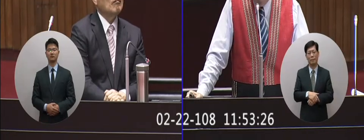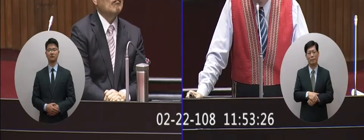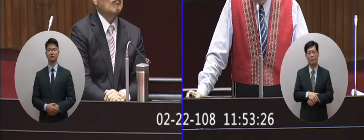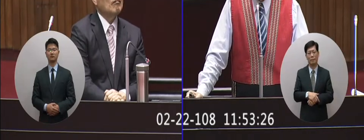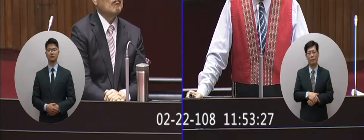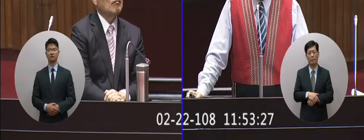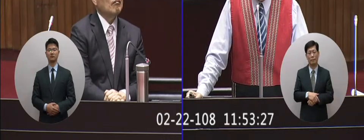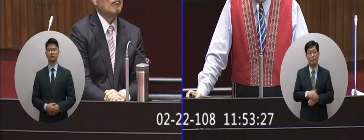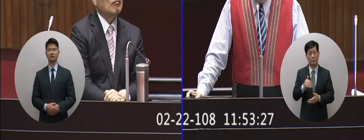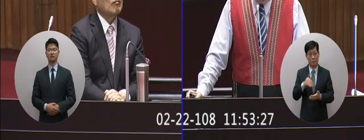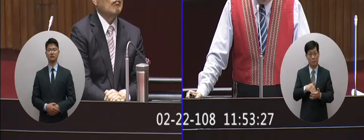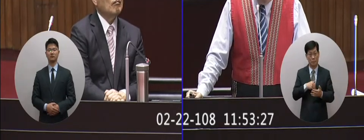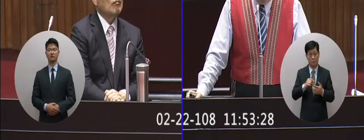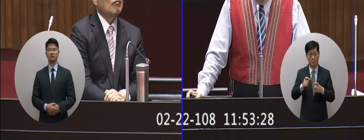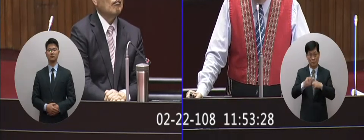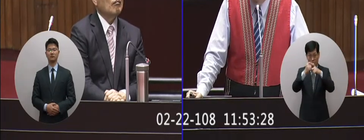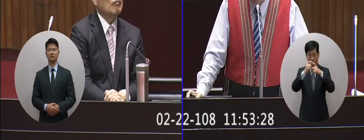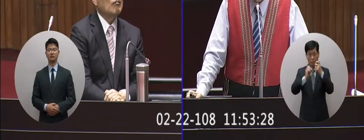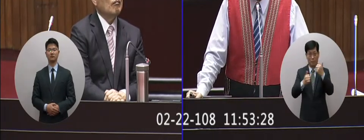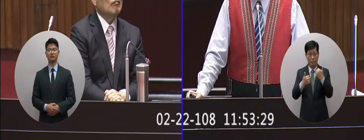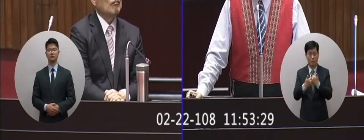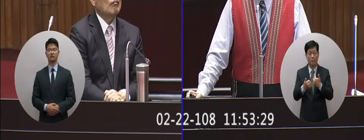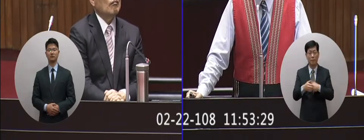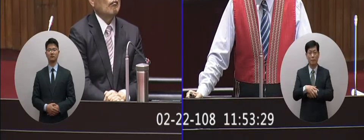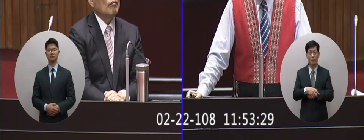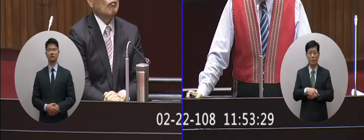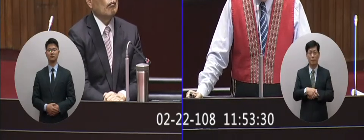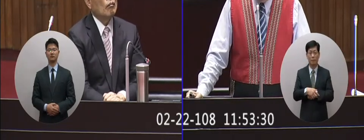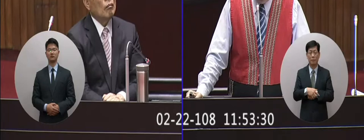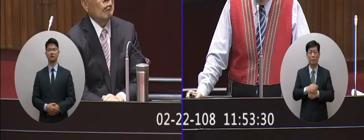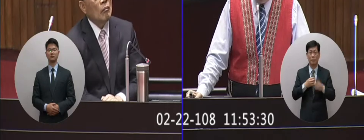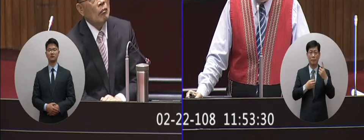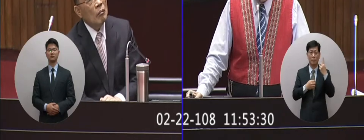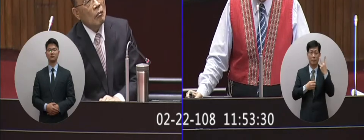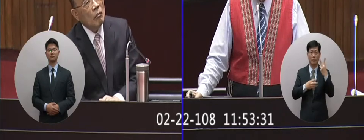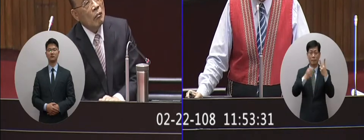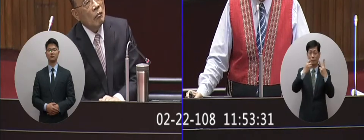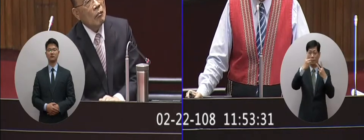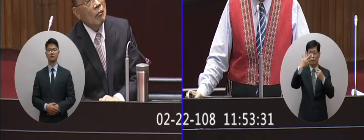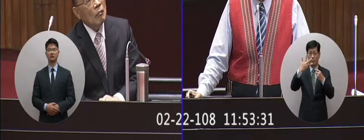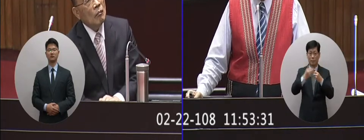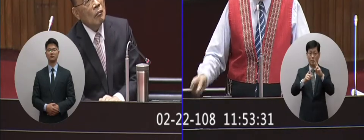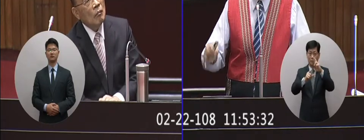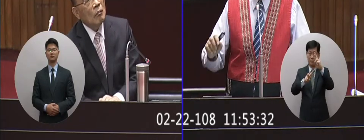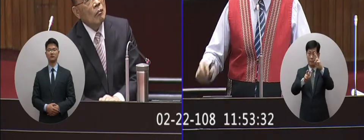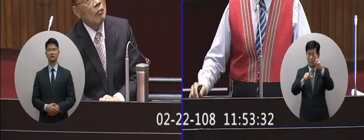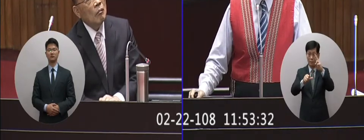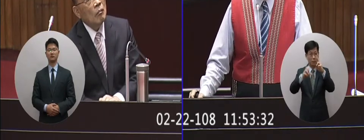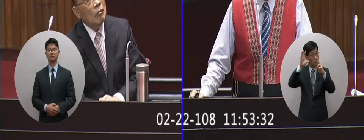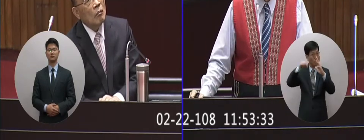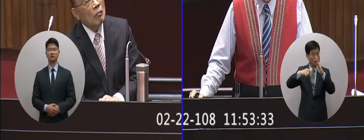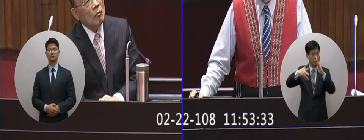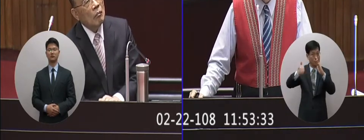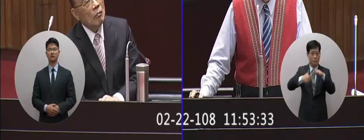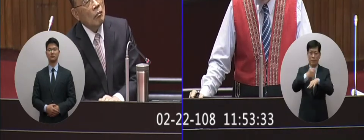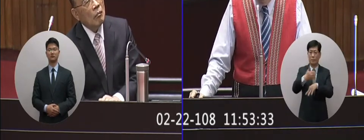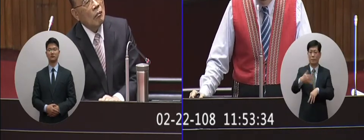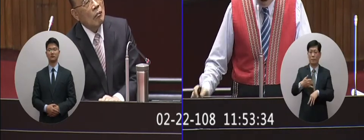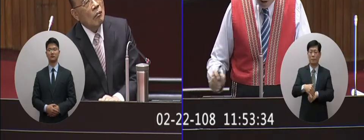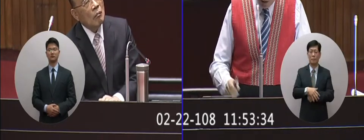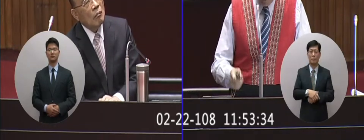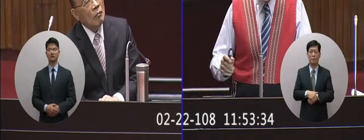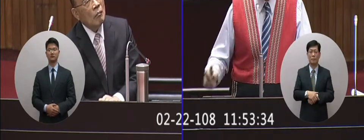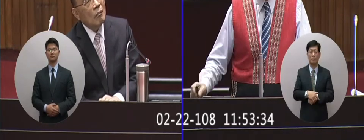是呢，到了第十次的委员会，这是2018年12月25日啊，苏院长你还没有上任